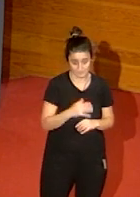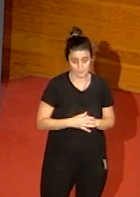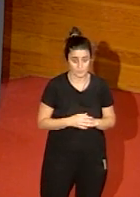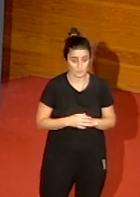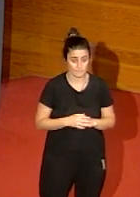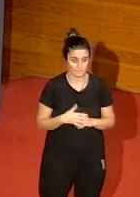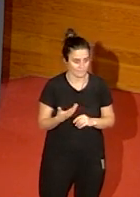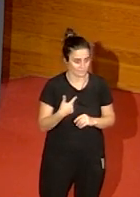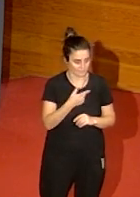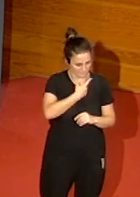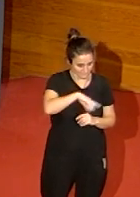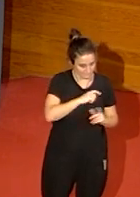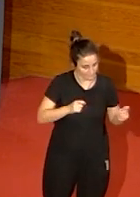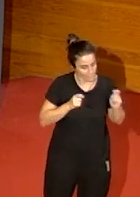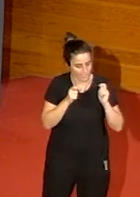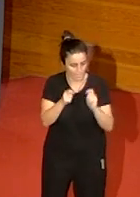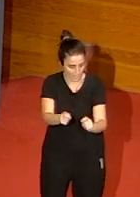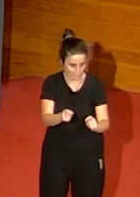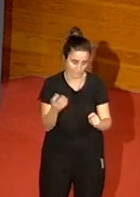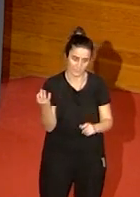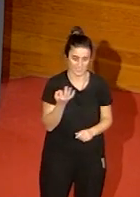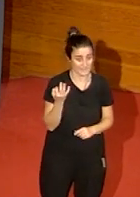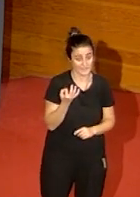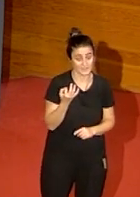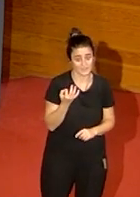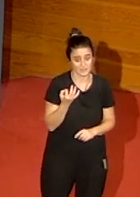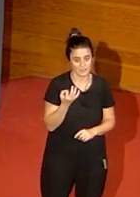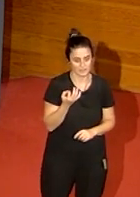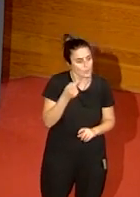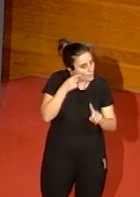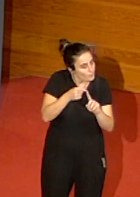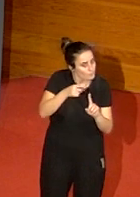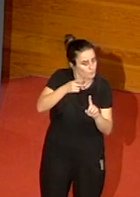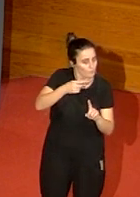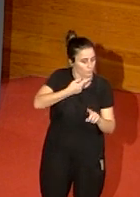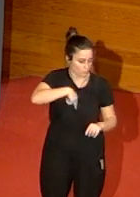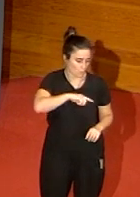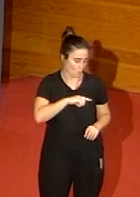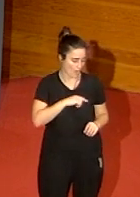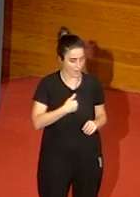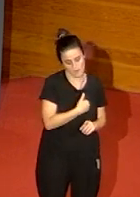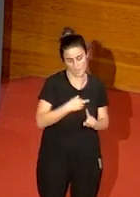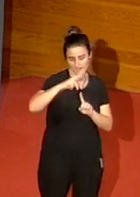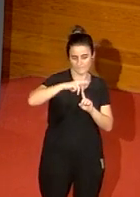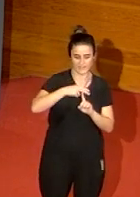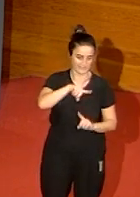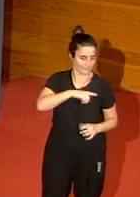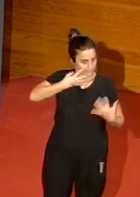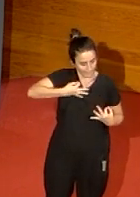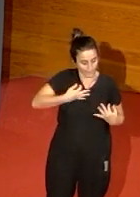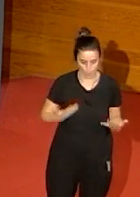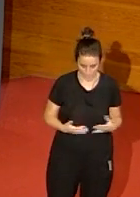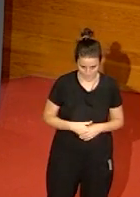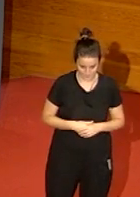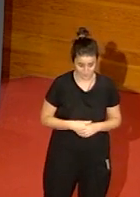gure aportazioa egin behar dugula, eta erreferentziatasun hori lortu behar dugula, baita ere sare sozialetan nola ez. Ez? Eta gero, lehenbiziko